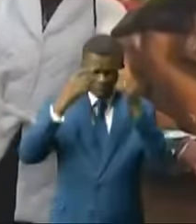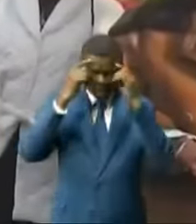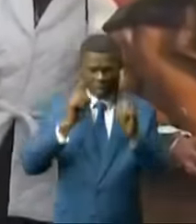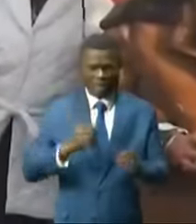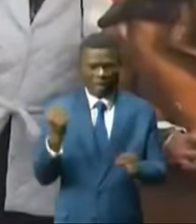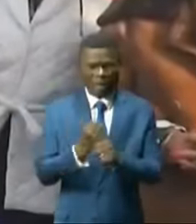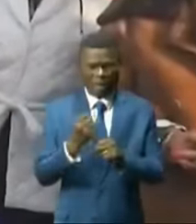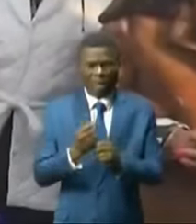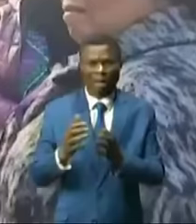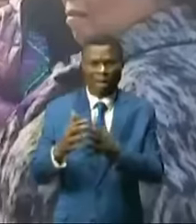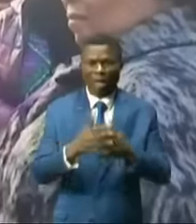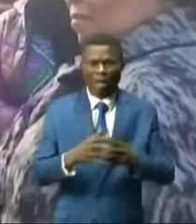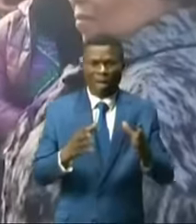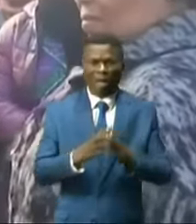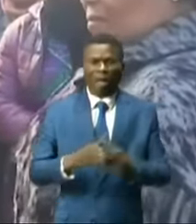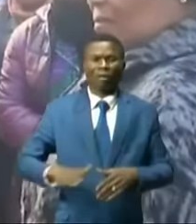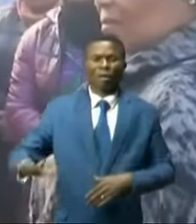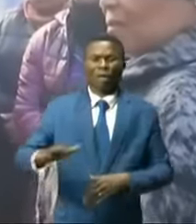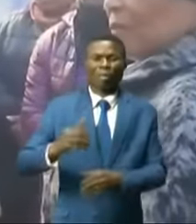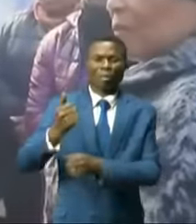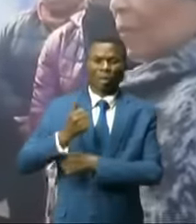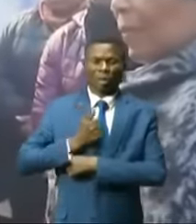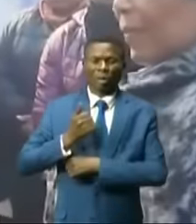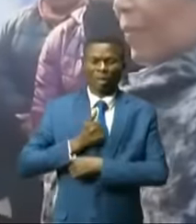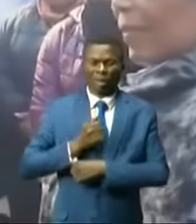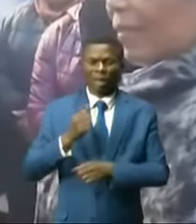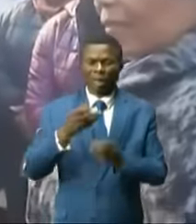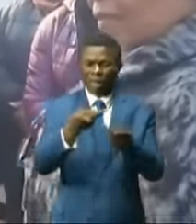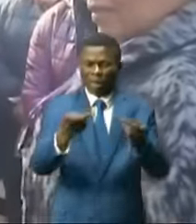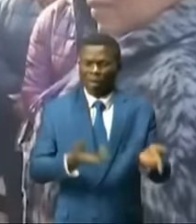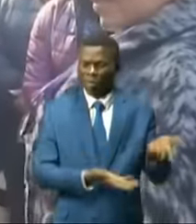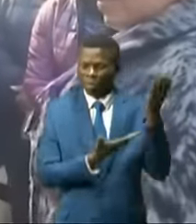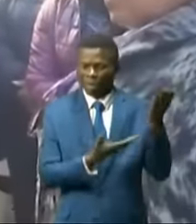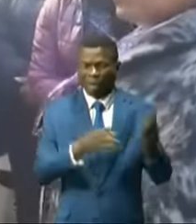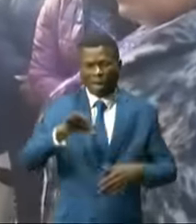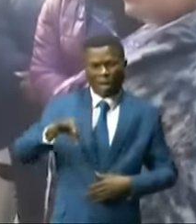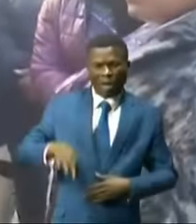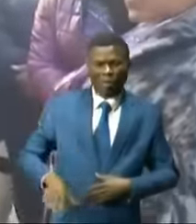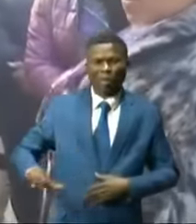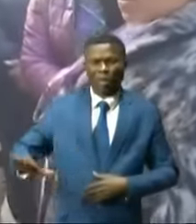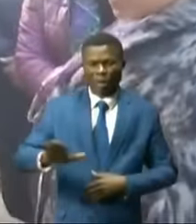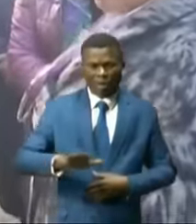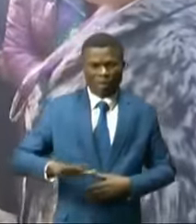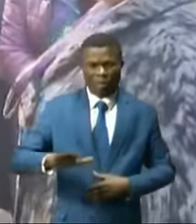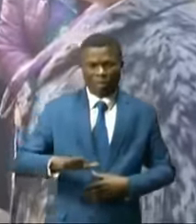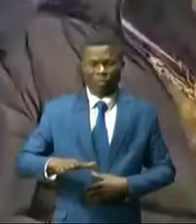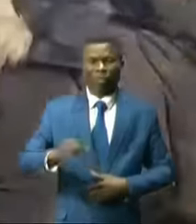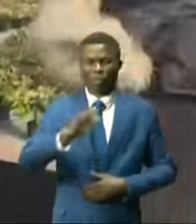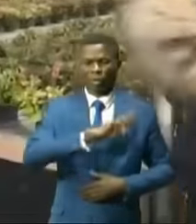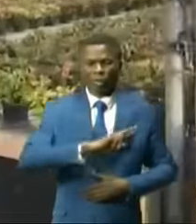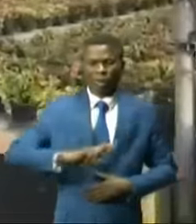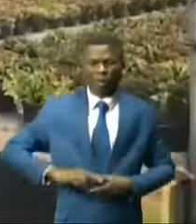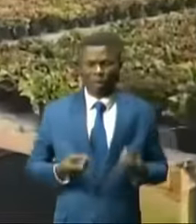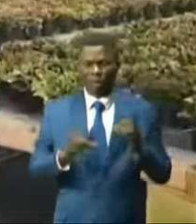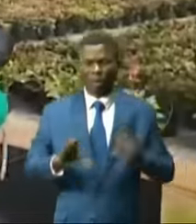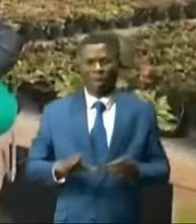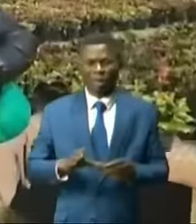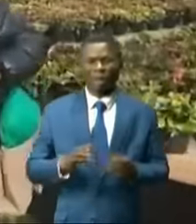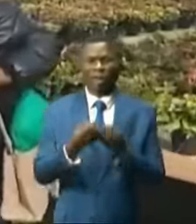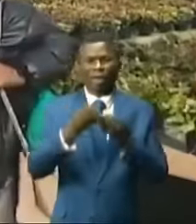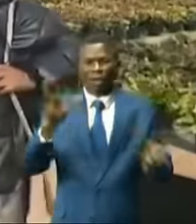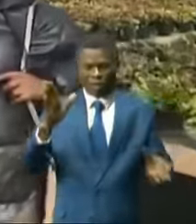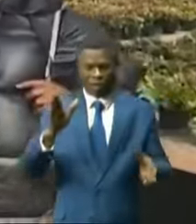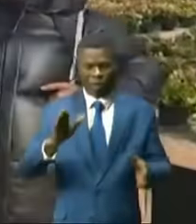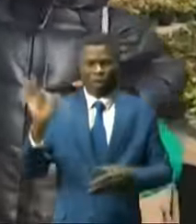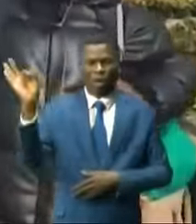synergie avec le Québec dans ce secteur très bénéfique pour le pays tropical, en l'occurrence la RDC, riche en